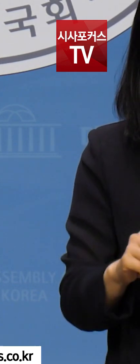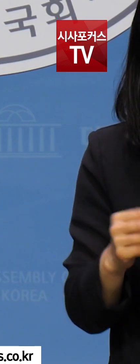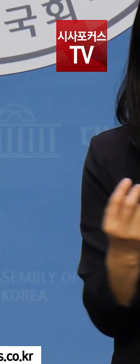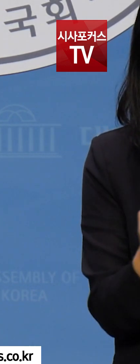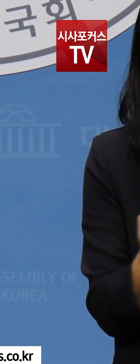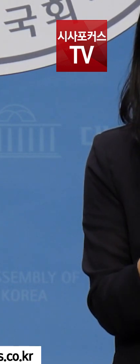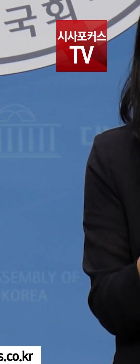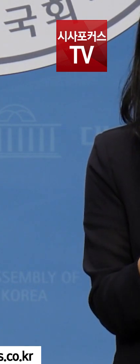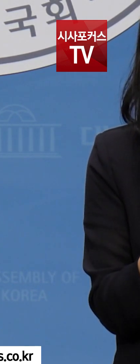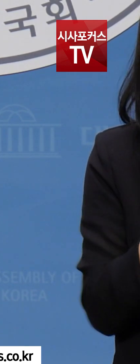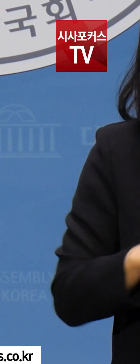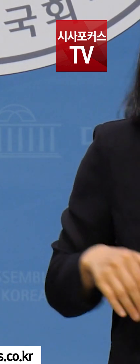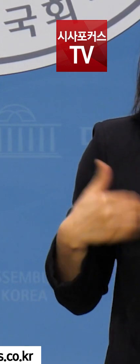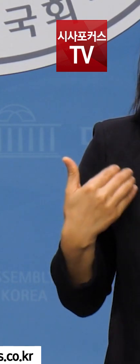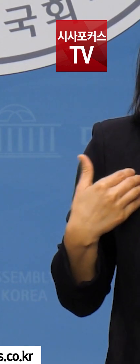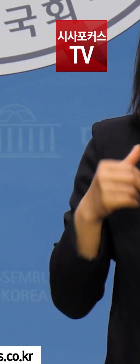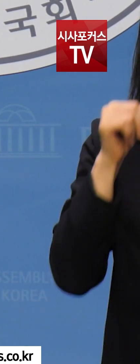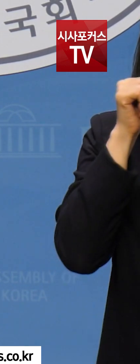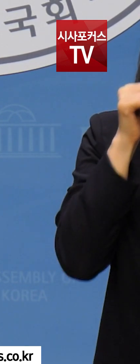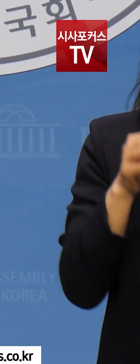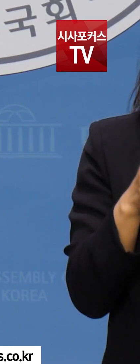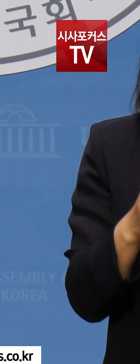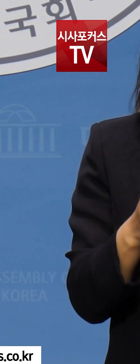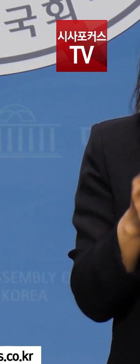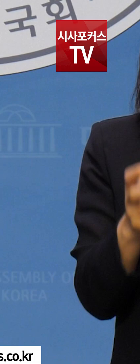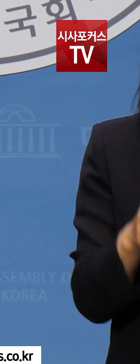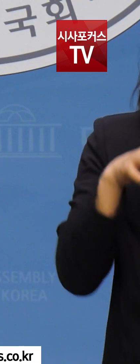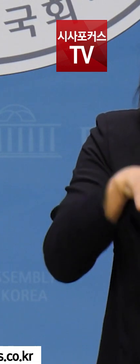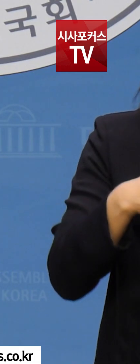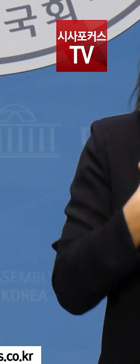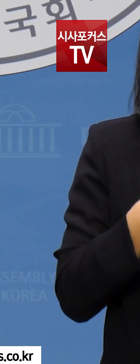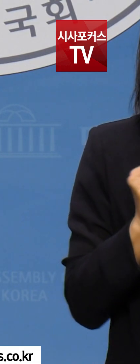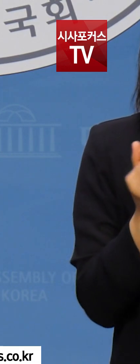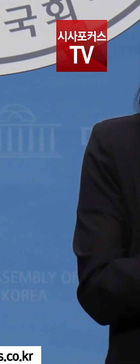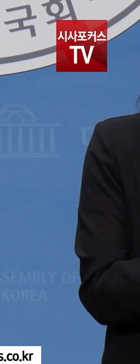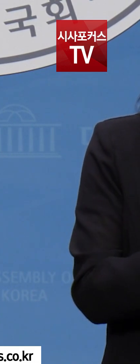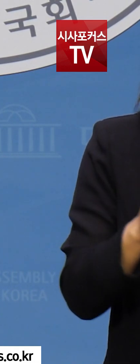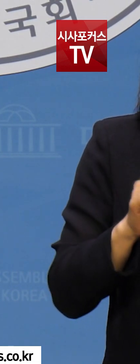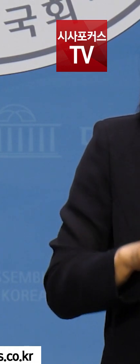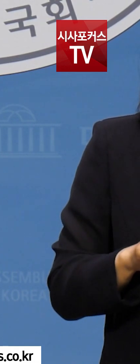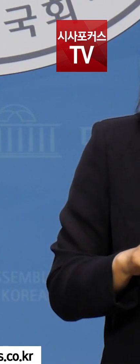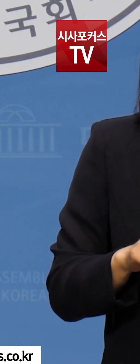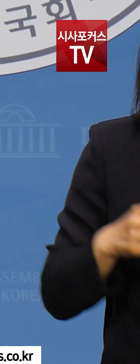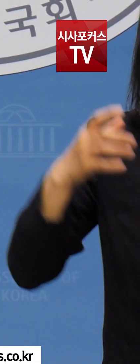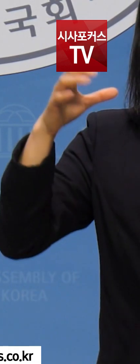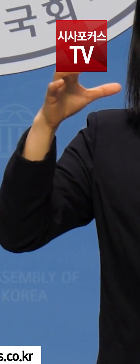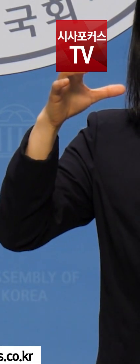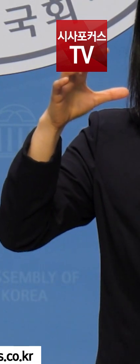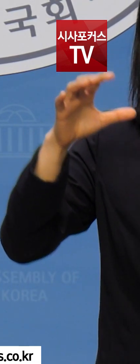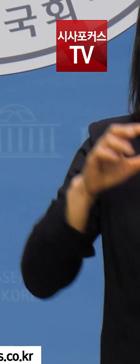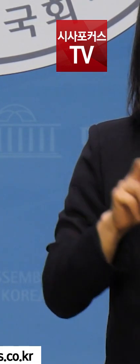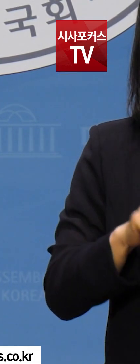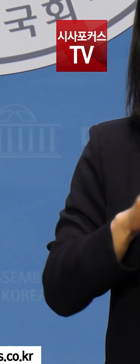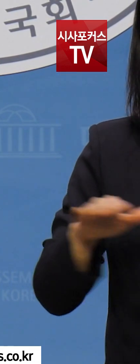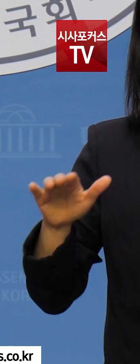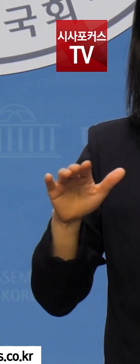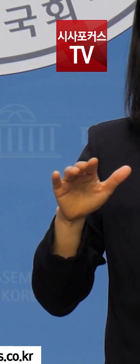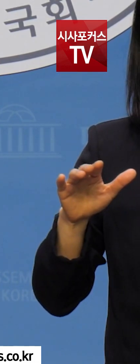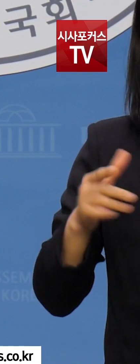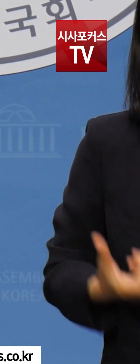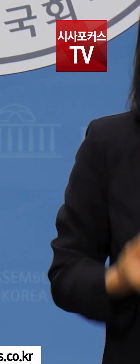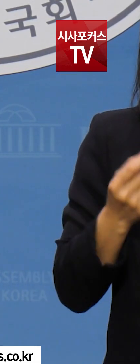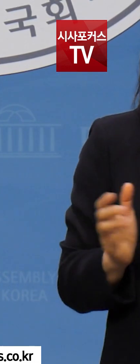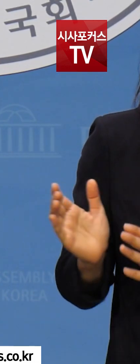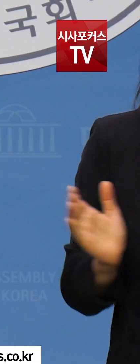못한 상황입니다. 배터리 시설의 안전 기준과 소화 능력을 높이는 국가 차원의 대책 마련에